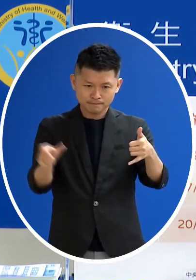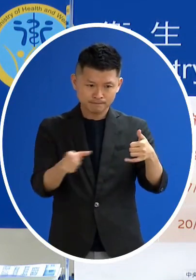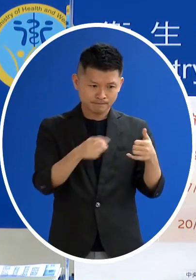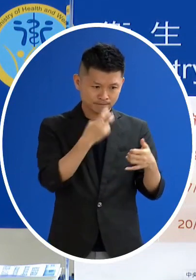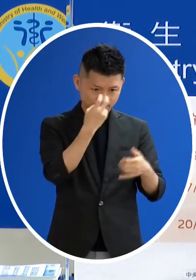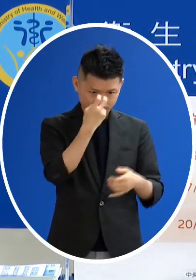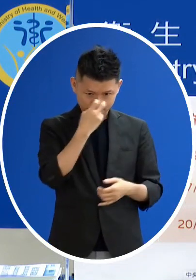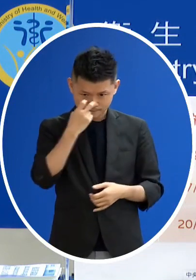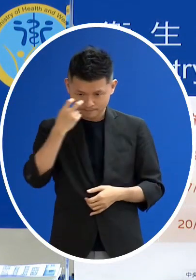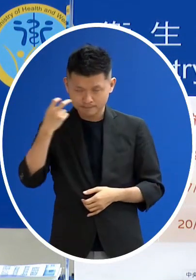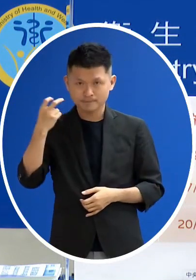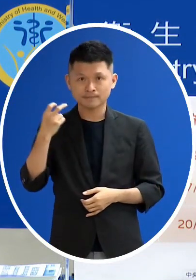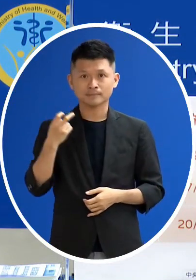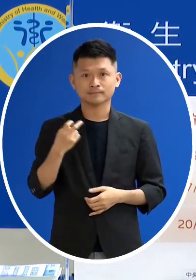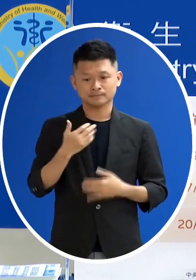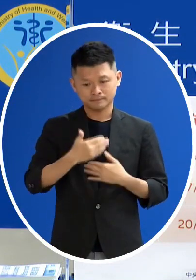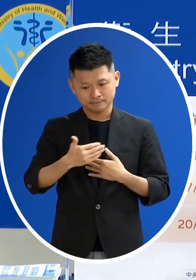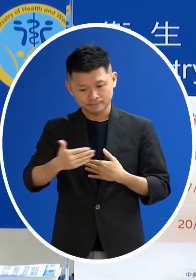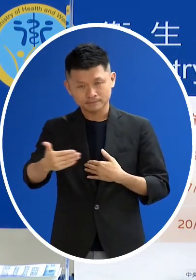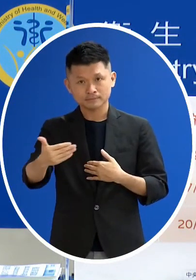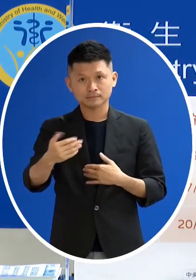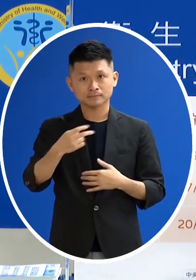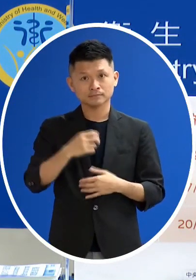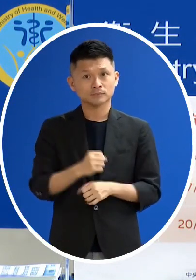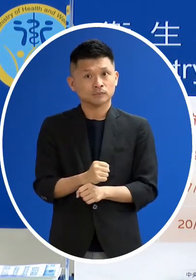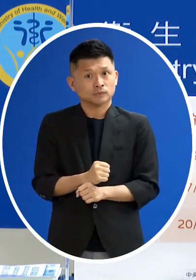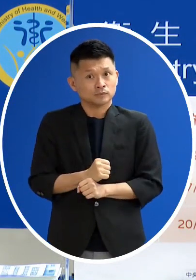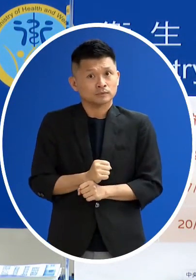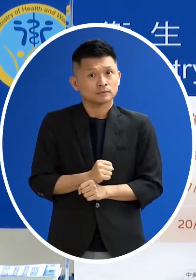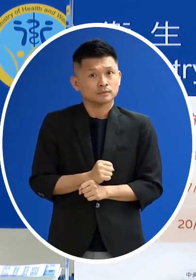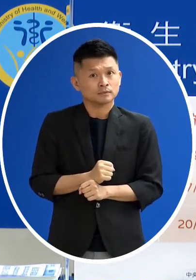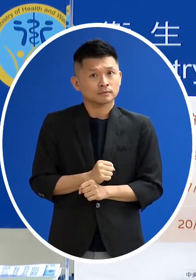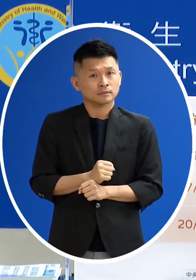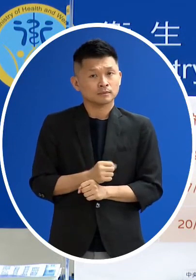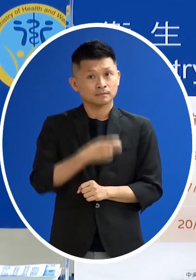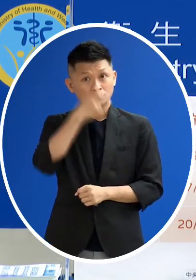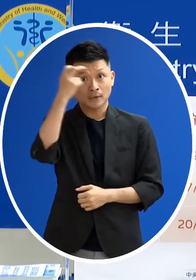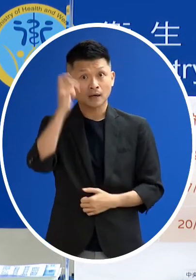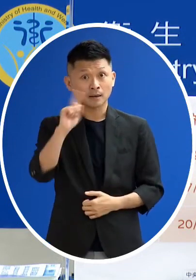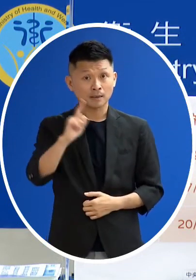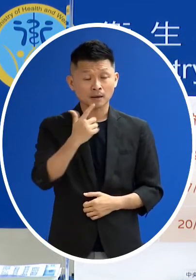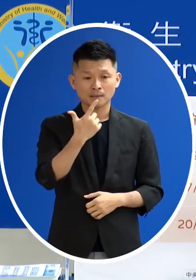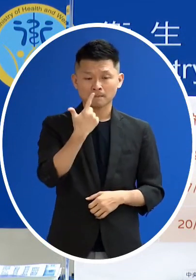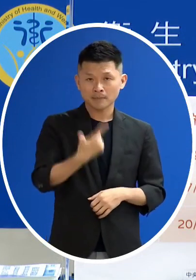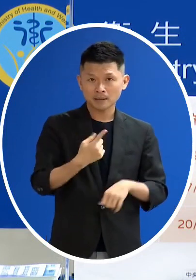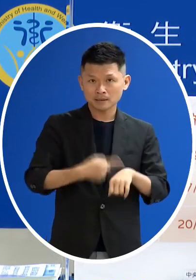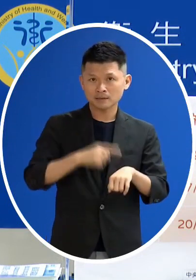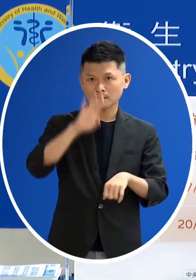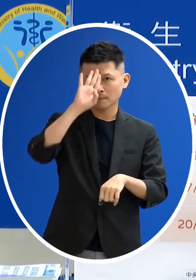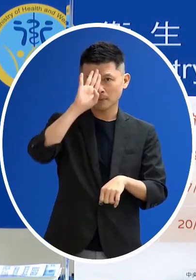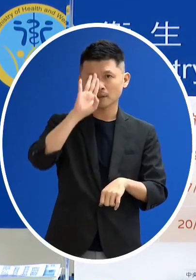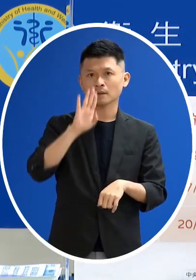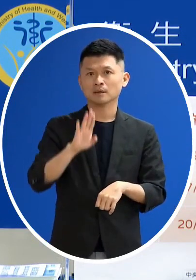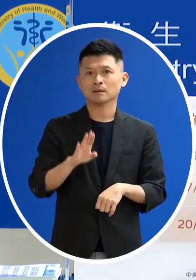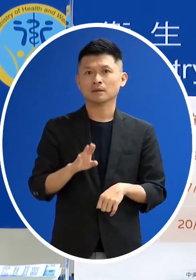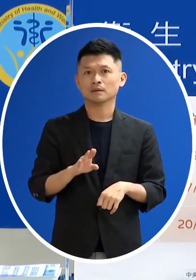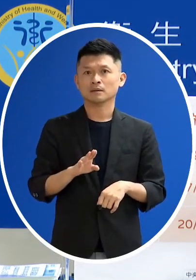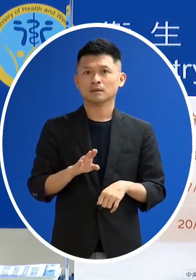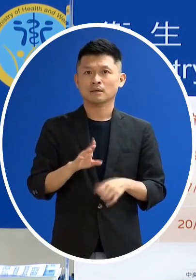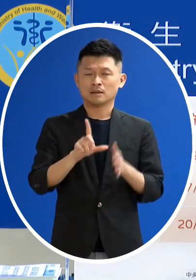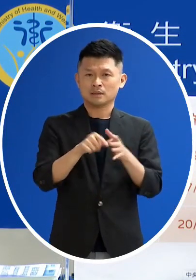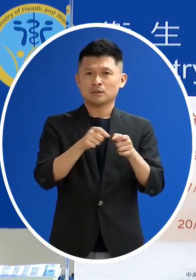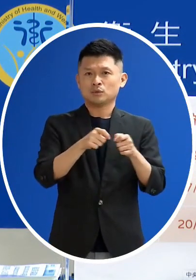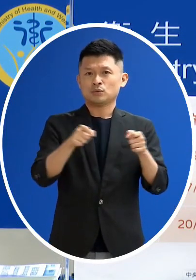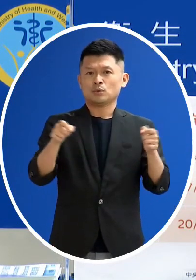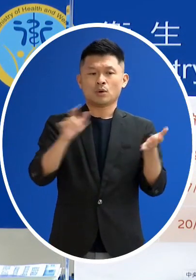那会注意到有一些，其实他的慢性病，长期在使用一